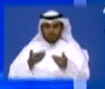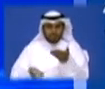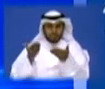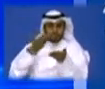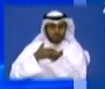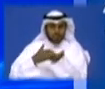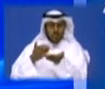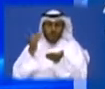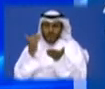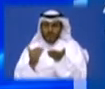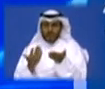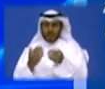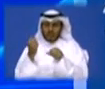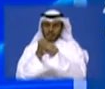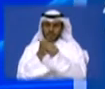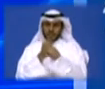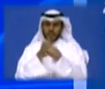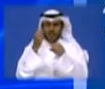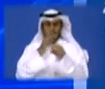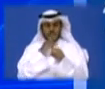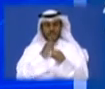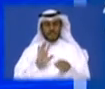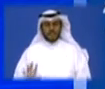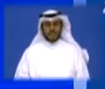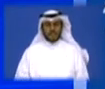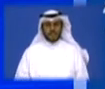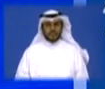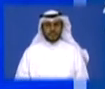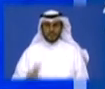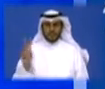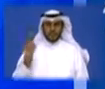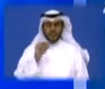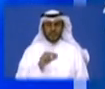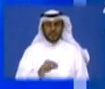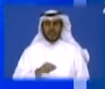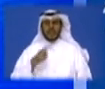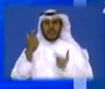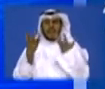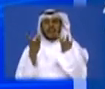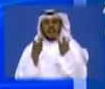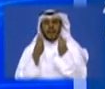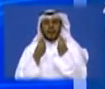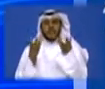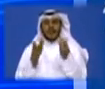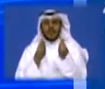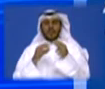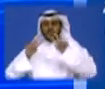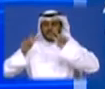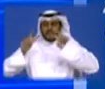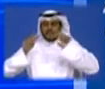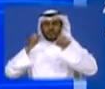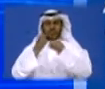وقد اشاد مجلس الوزراء بالجهود التي قام بها ديوان المحاسبه في اعداد تقريره السنوي للوزارات